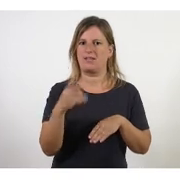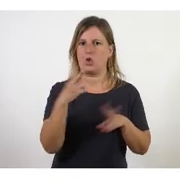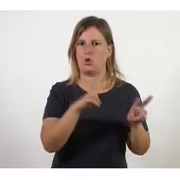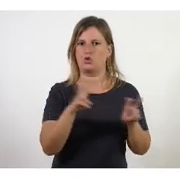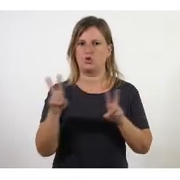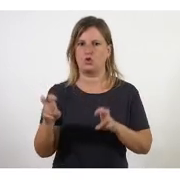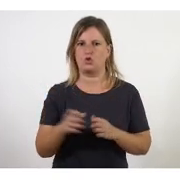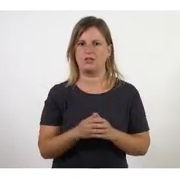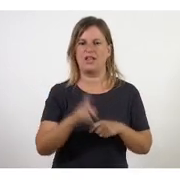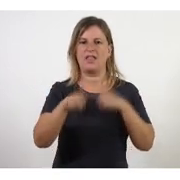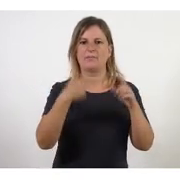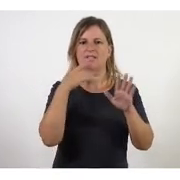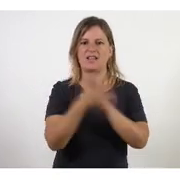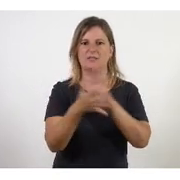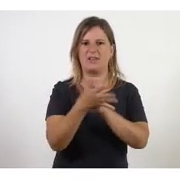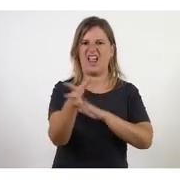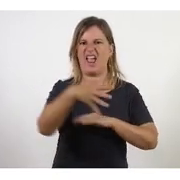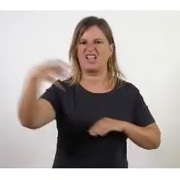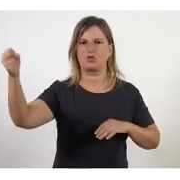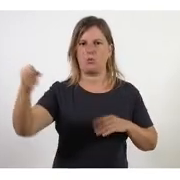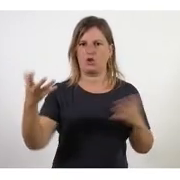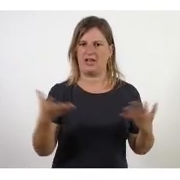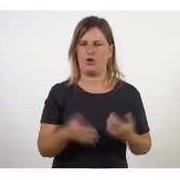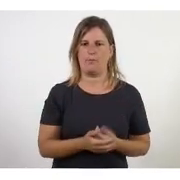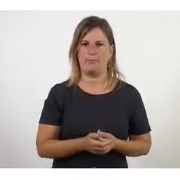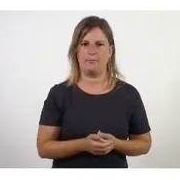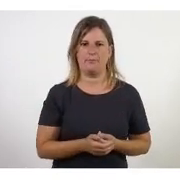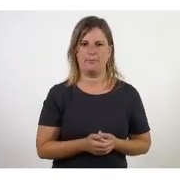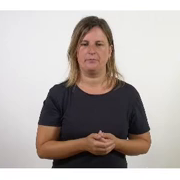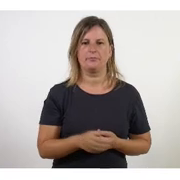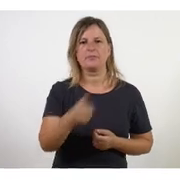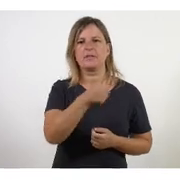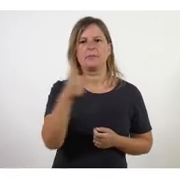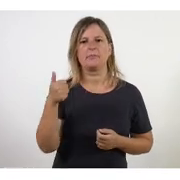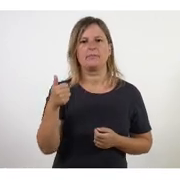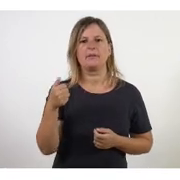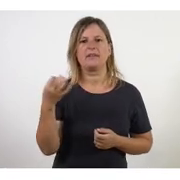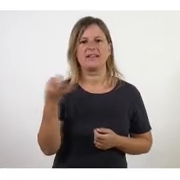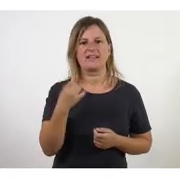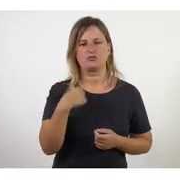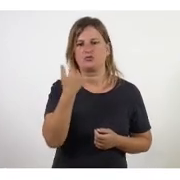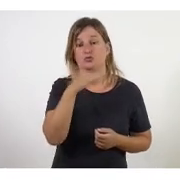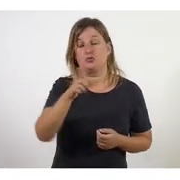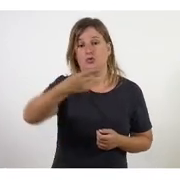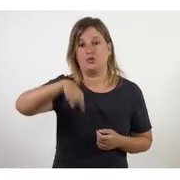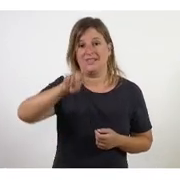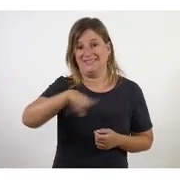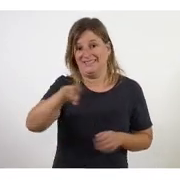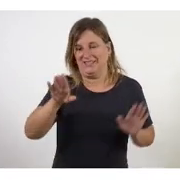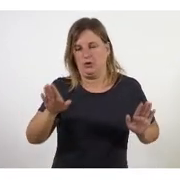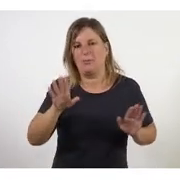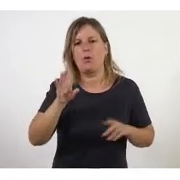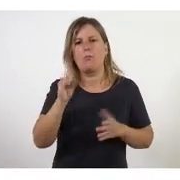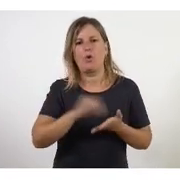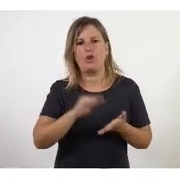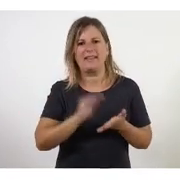veurem l'exportació. Vale? Són molt senzilles. La primera és, no sé si serà el vostre cas, però molt sovint passa, i